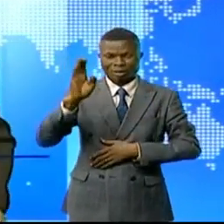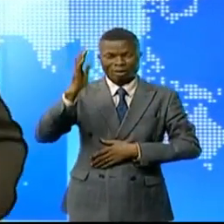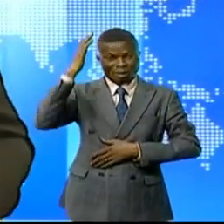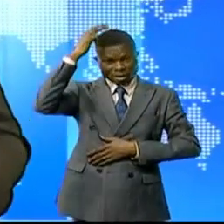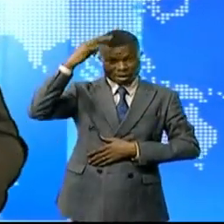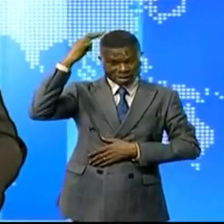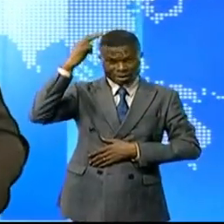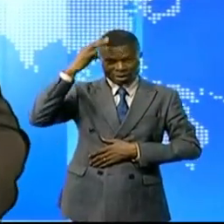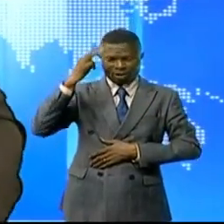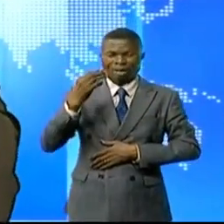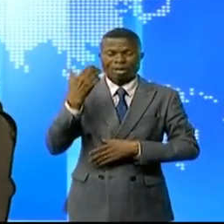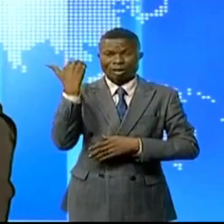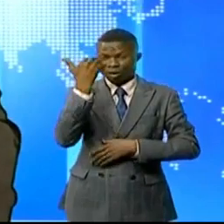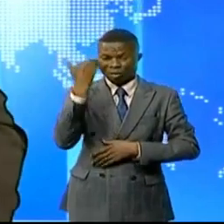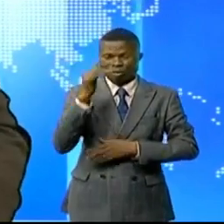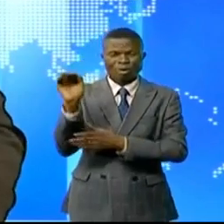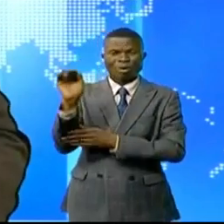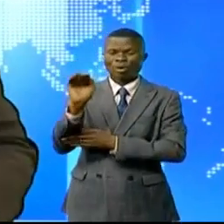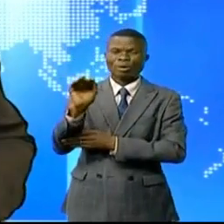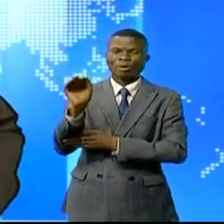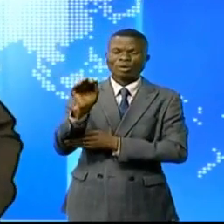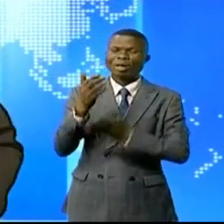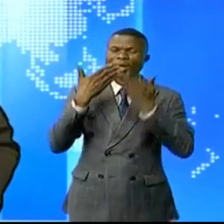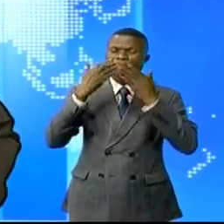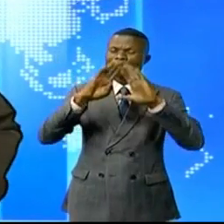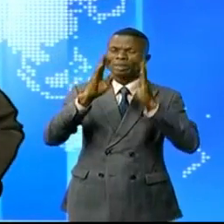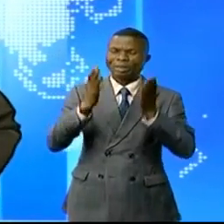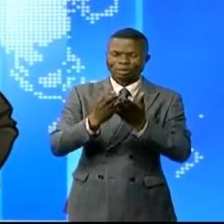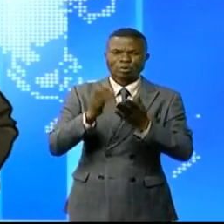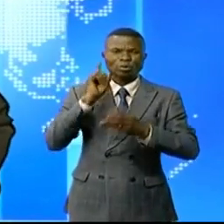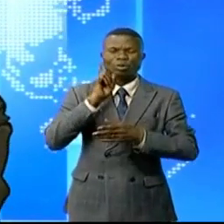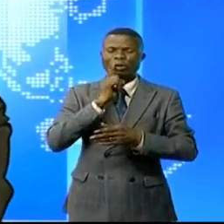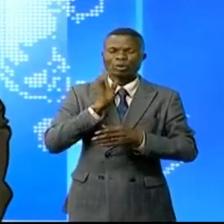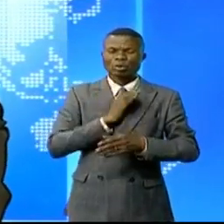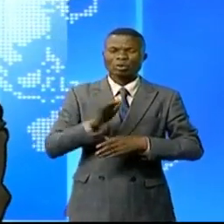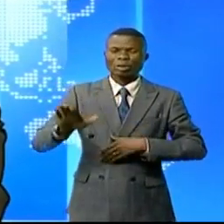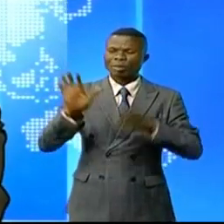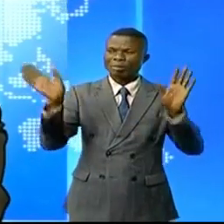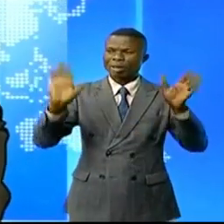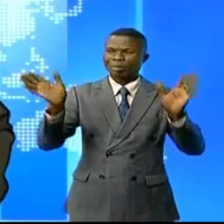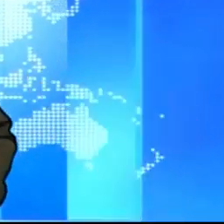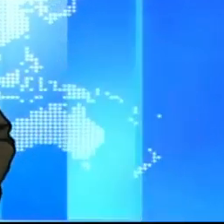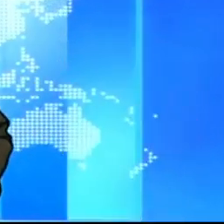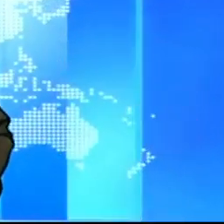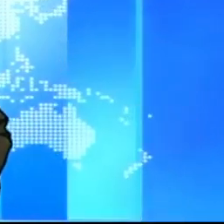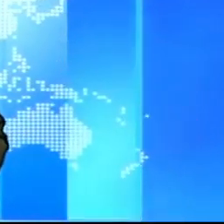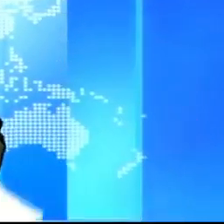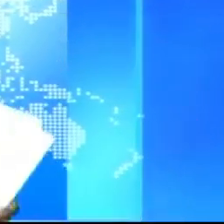revient sur ce plateau pour la grande édition d'information. Moi, je vous dis au revoir.